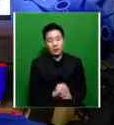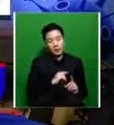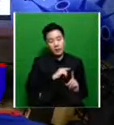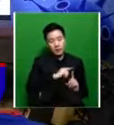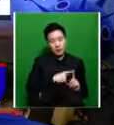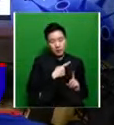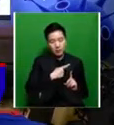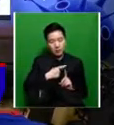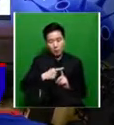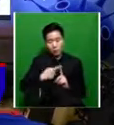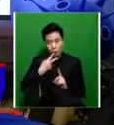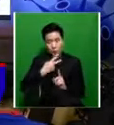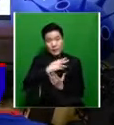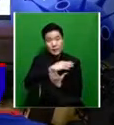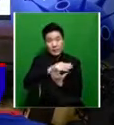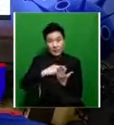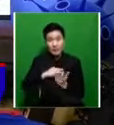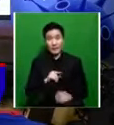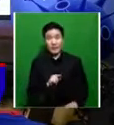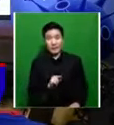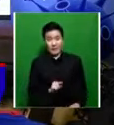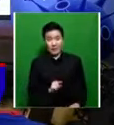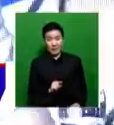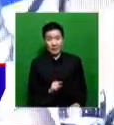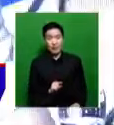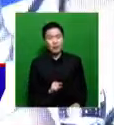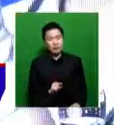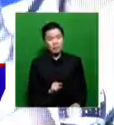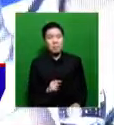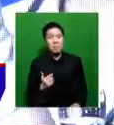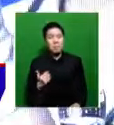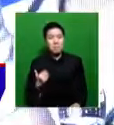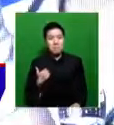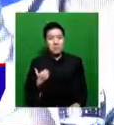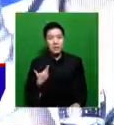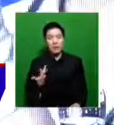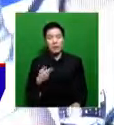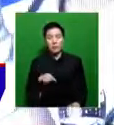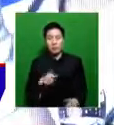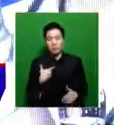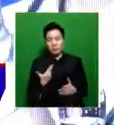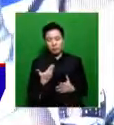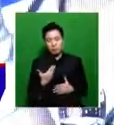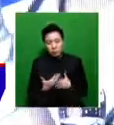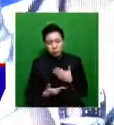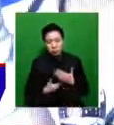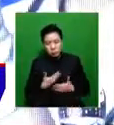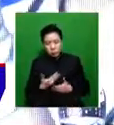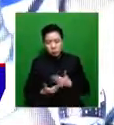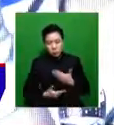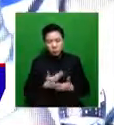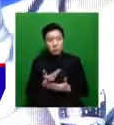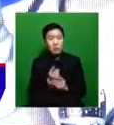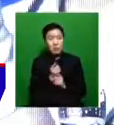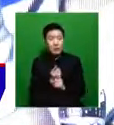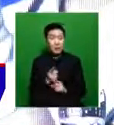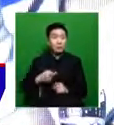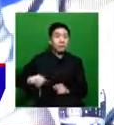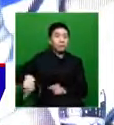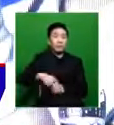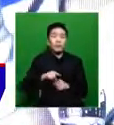านี้นะครับก็มีการปรับตัวของสถานการณ์ขึ้นมาเรื่อยๆซึ่งก็เป็นไปตาม